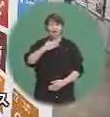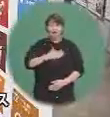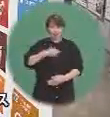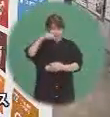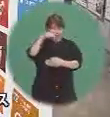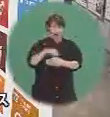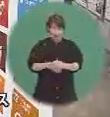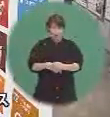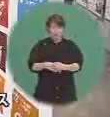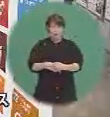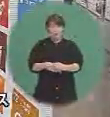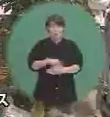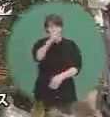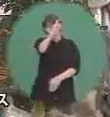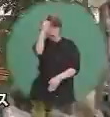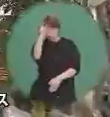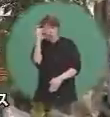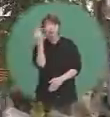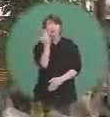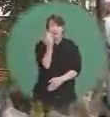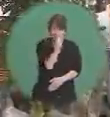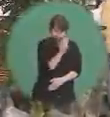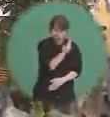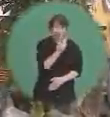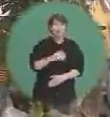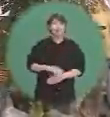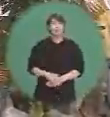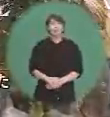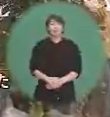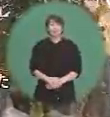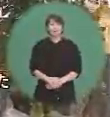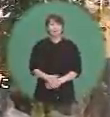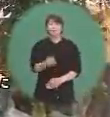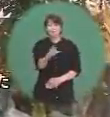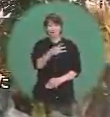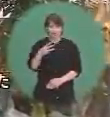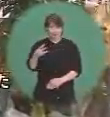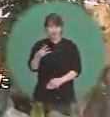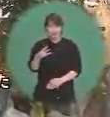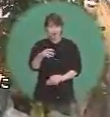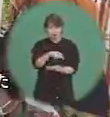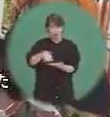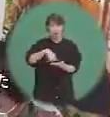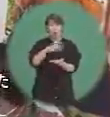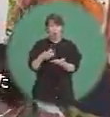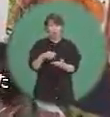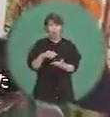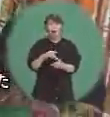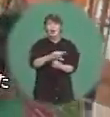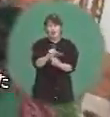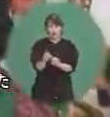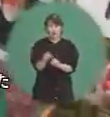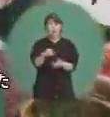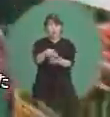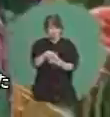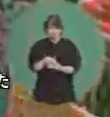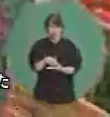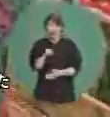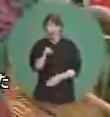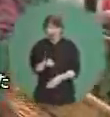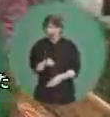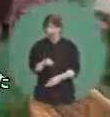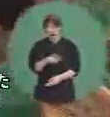を深めるクイズが出題されました。また第3回郡山 SDGs アワードを受賞